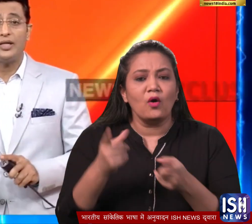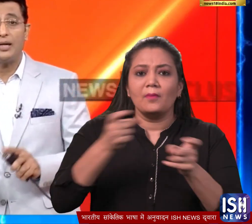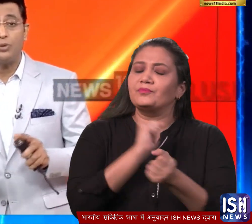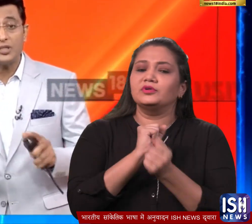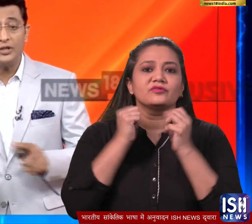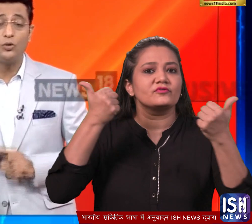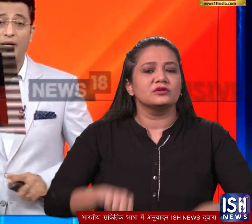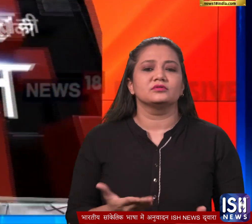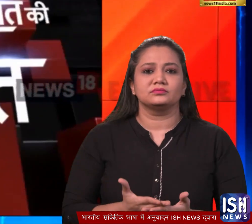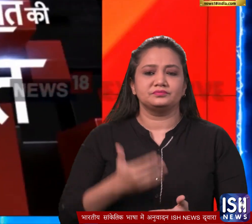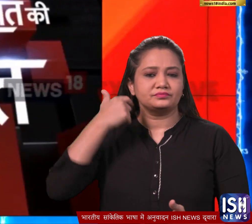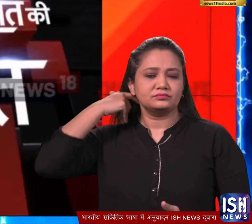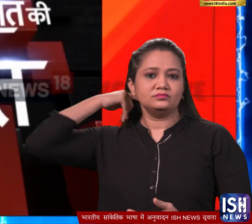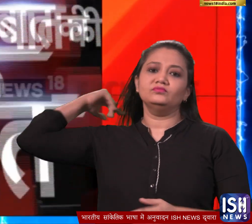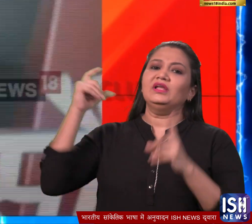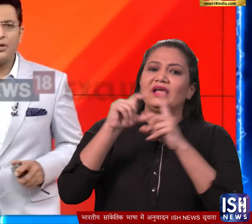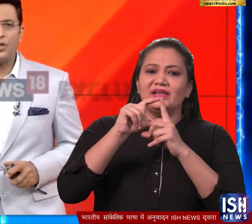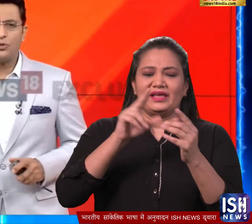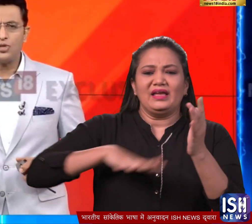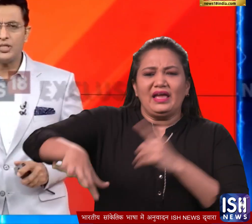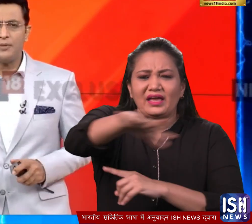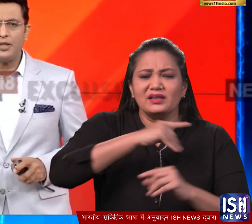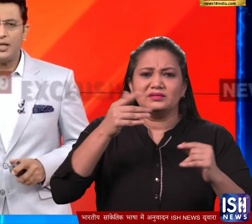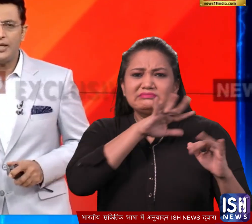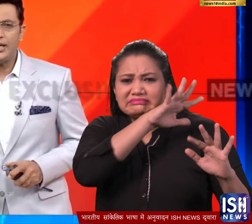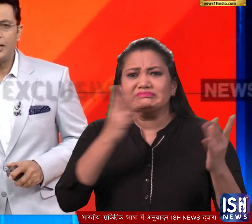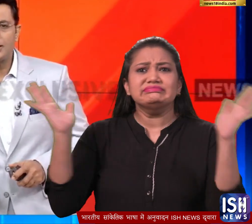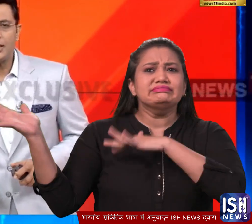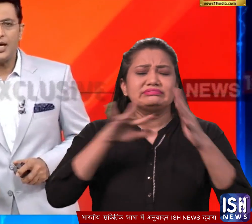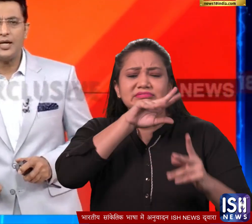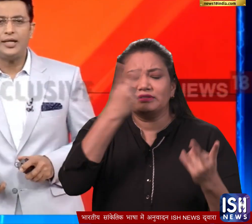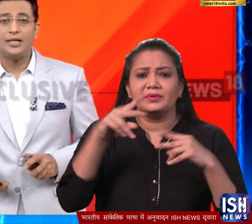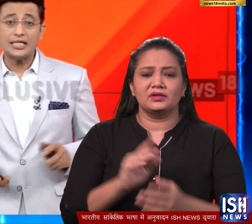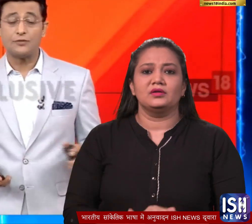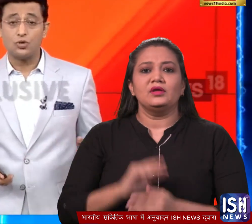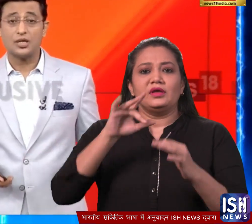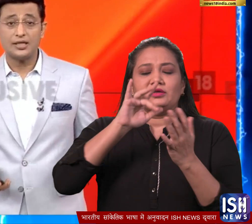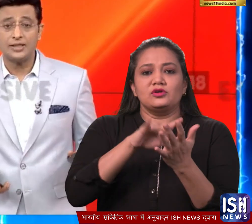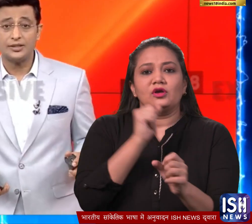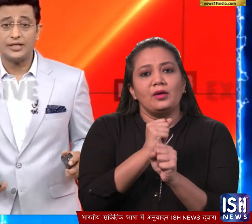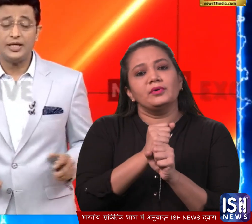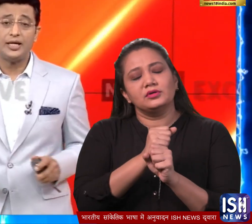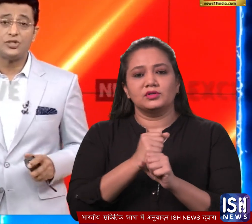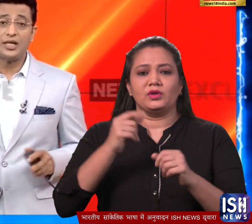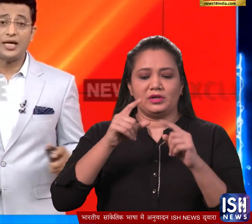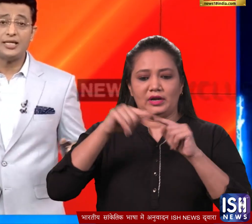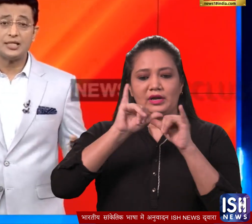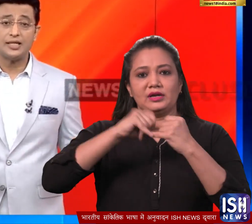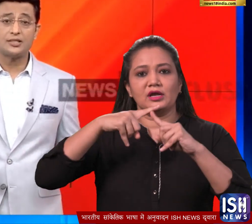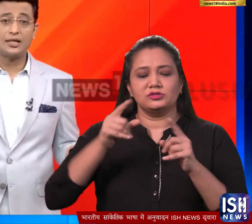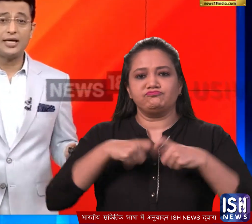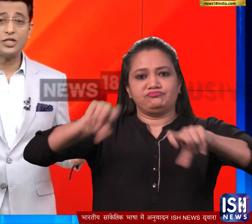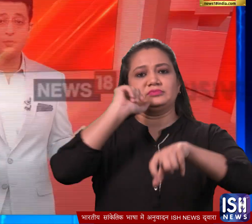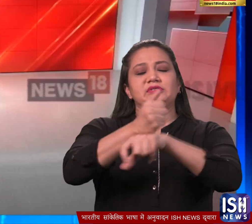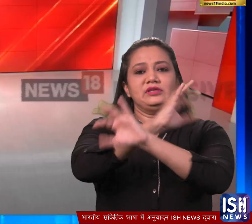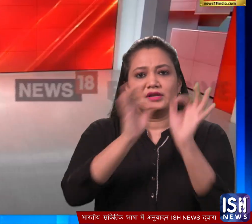कोई तरीका पुलिस नहीं ढूंढ पा रही। दिल्ली एनसीआर में बढ़ते प्रदूषण से निपटने के लिए केंद्र सरकार ने टास्क फोर्स का गठन कर दिया। ये जानकारी